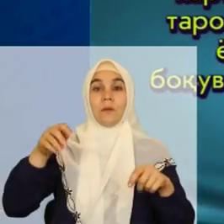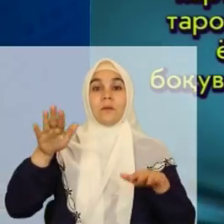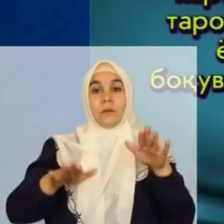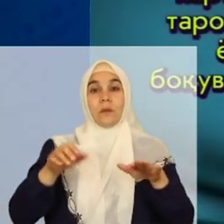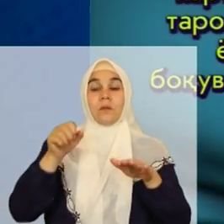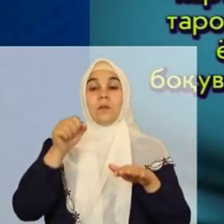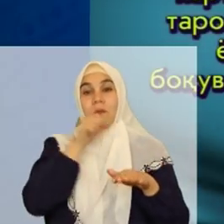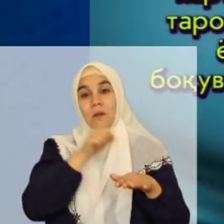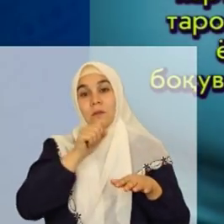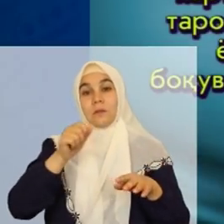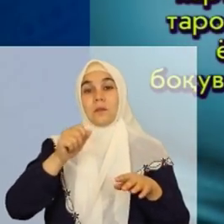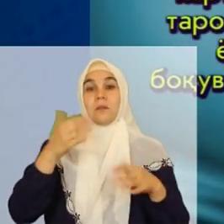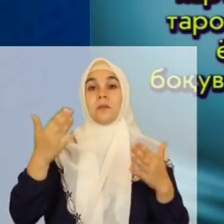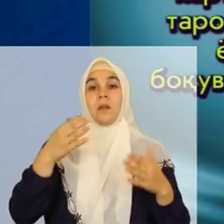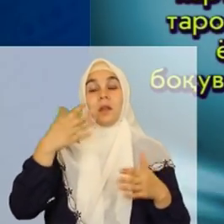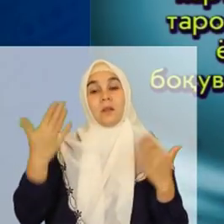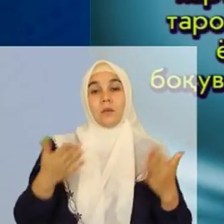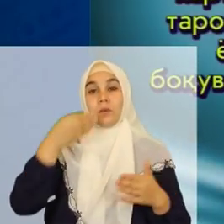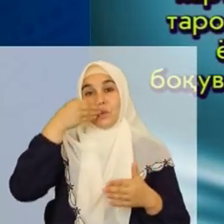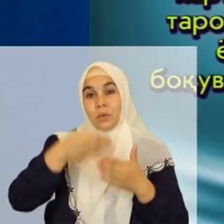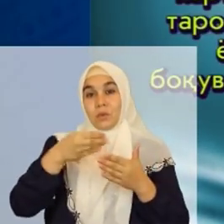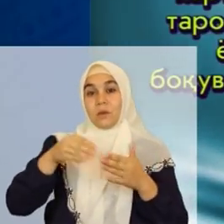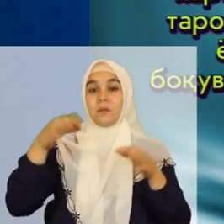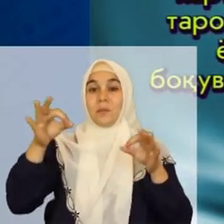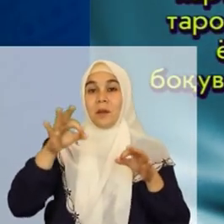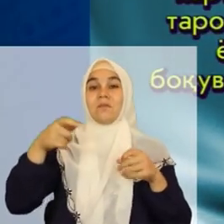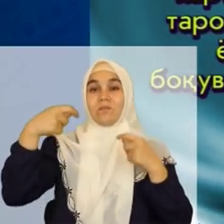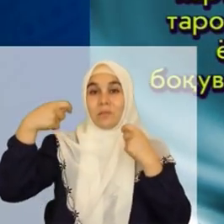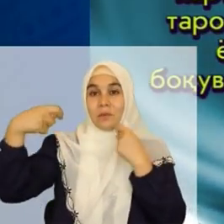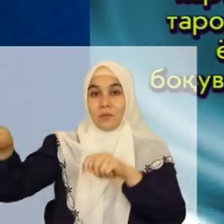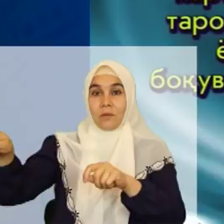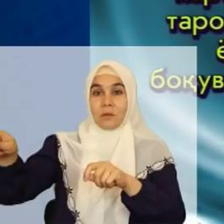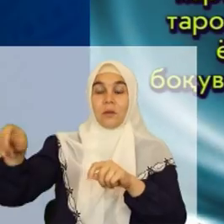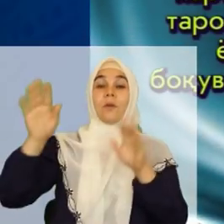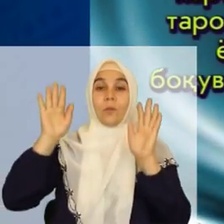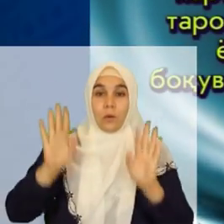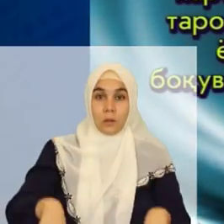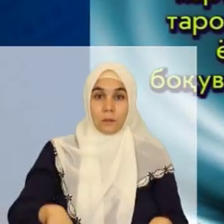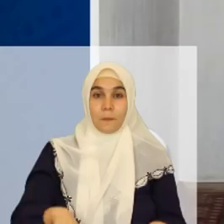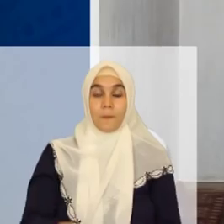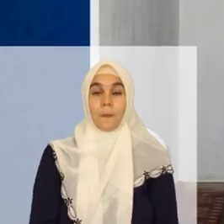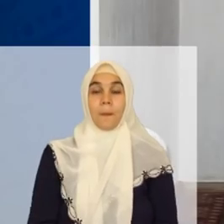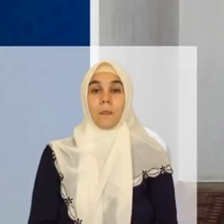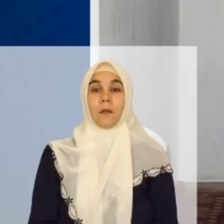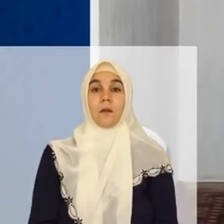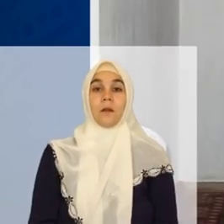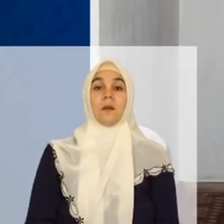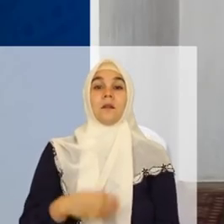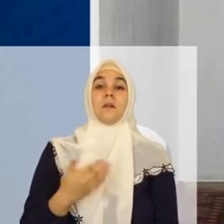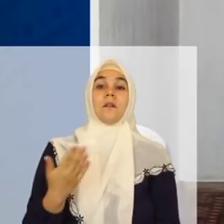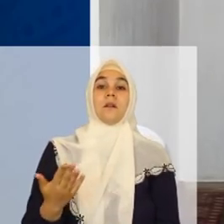tarozidan urib qoluvchilarga yoki maydasini cho'chqa boquvchilarga bersak bo'ladimi?